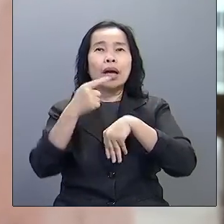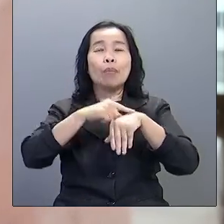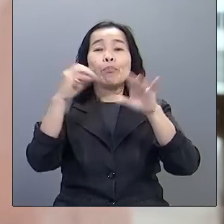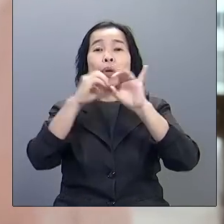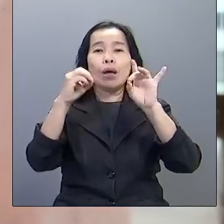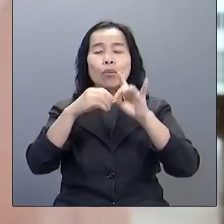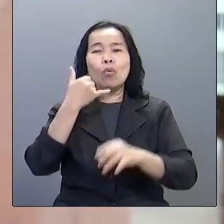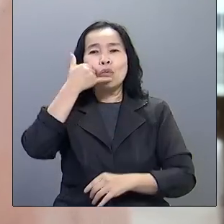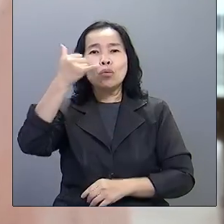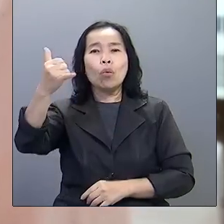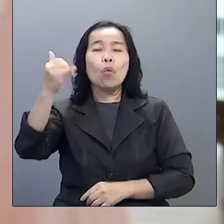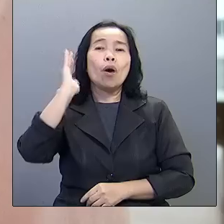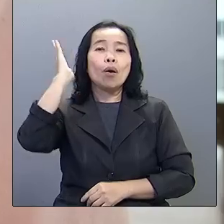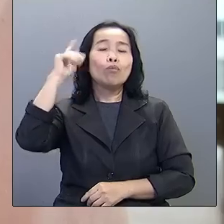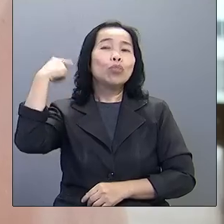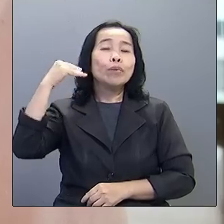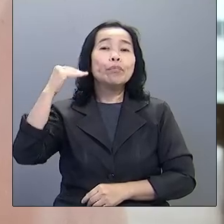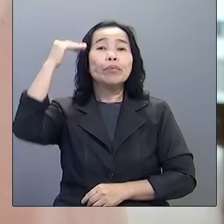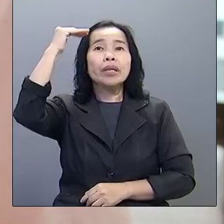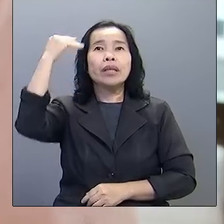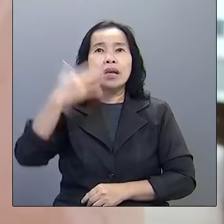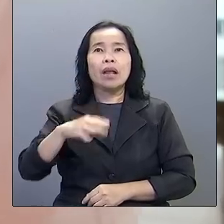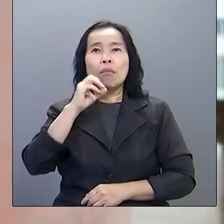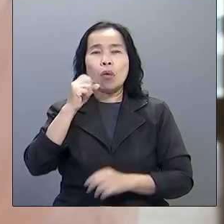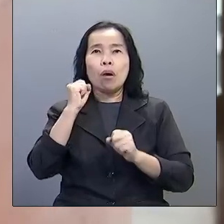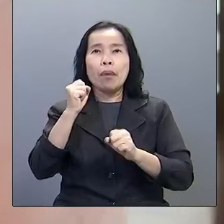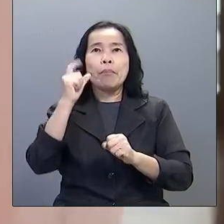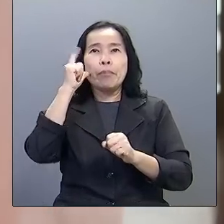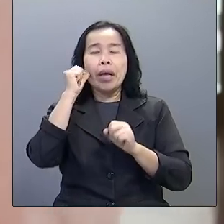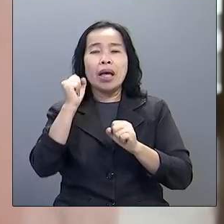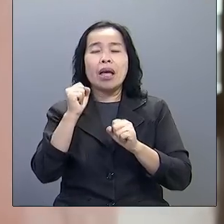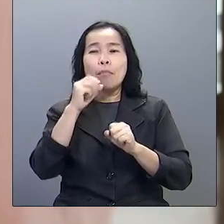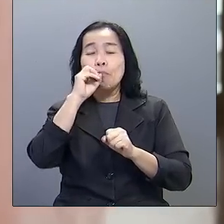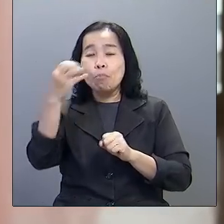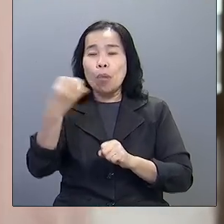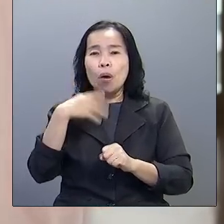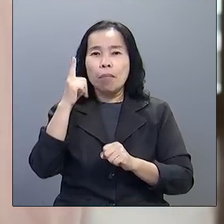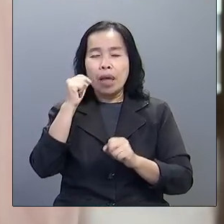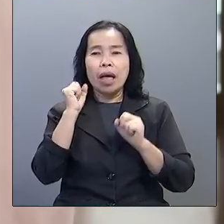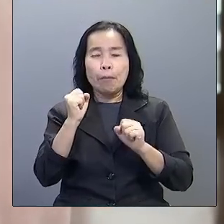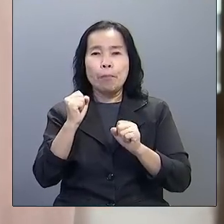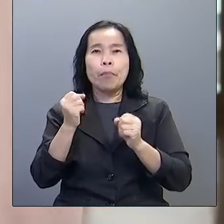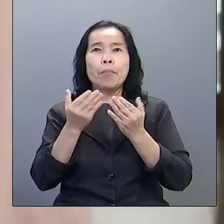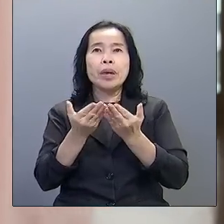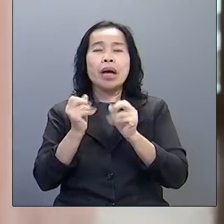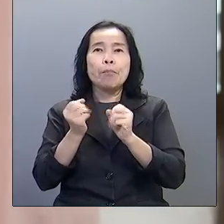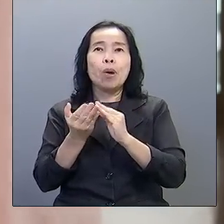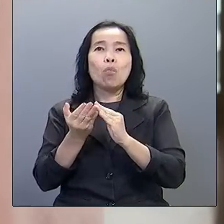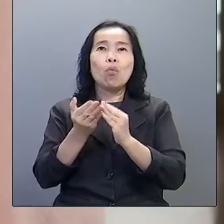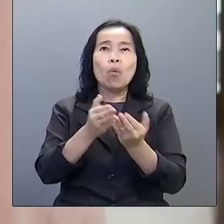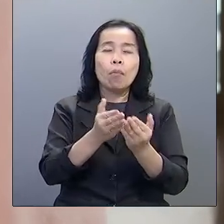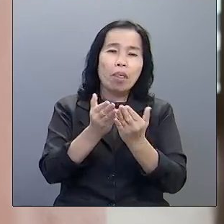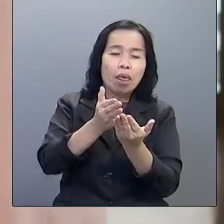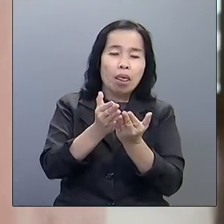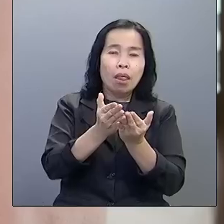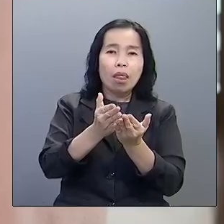พี่สาวประชุมสายบอกว่าแม่เรือหัวตกเรือหัวเรือตะแคงน่ะแม่เรือตะแค